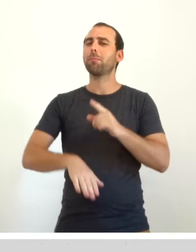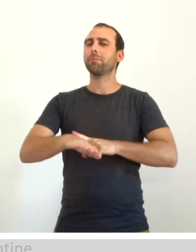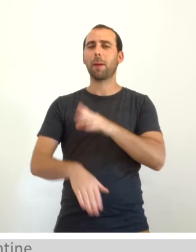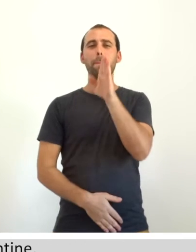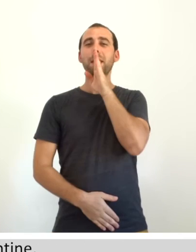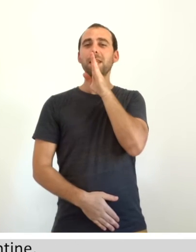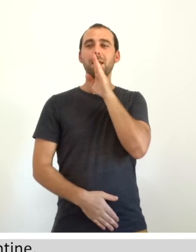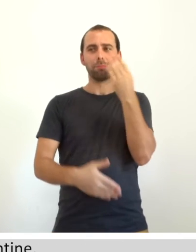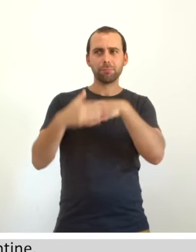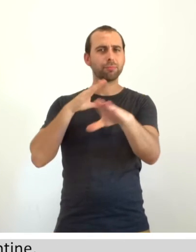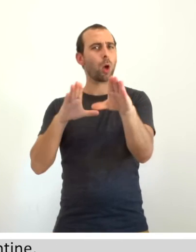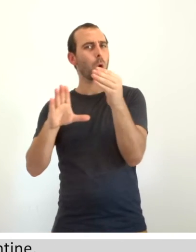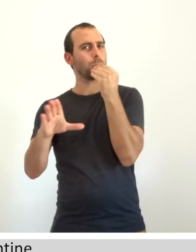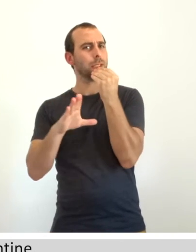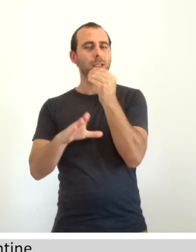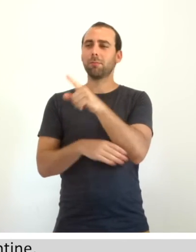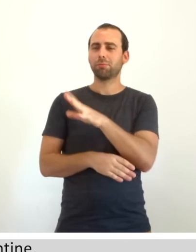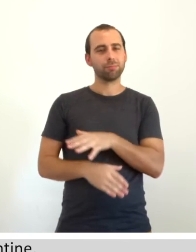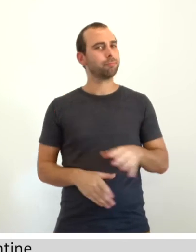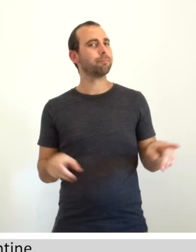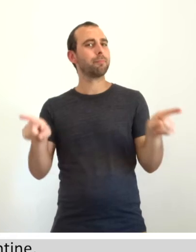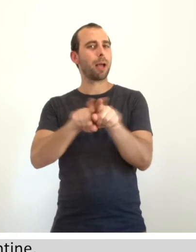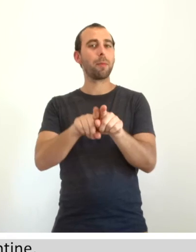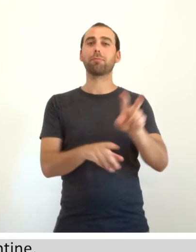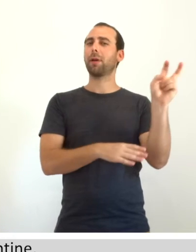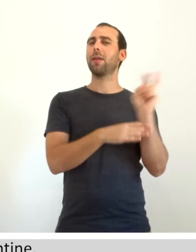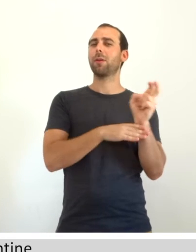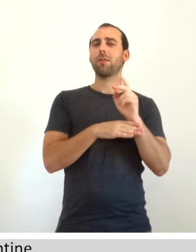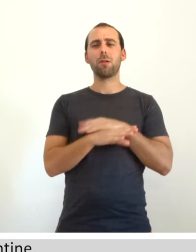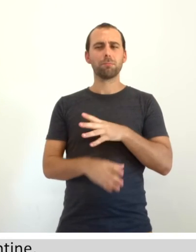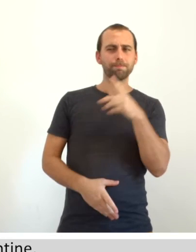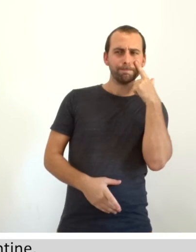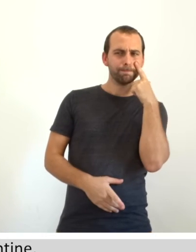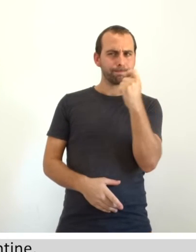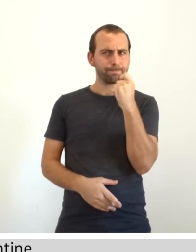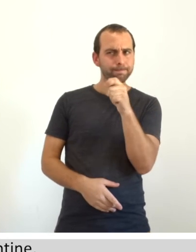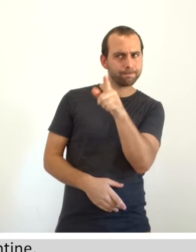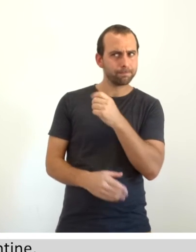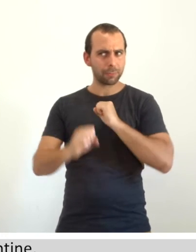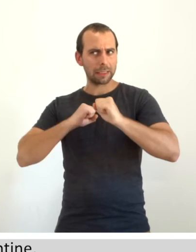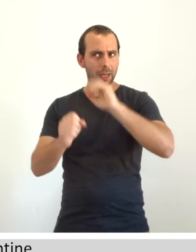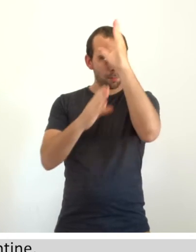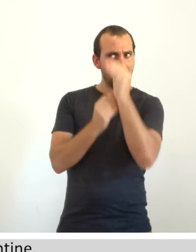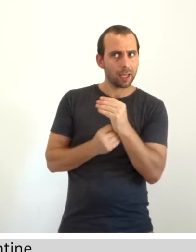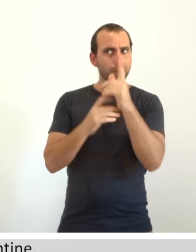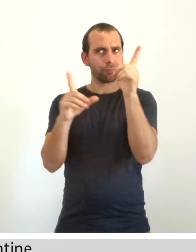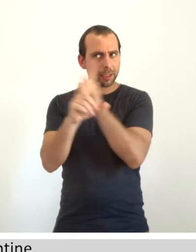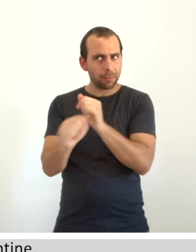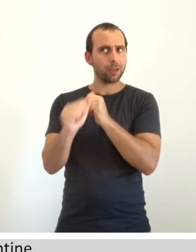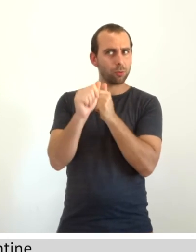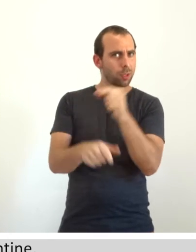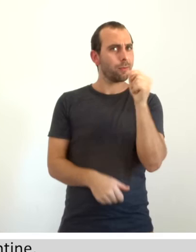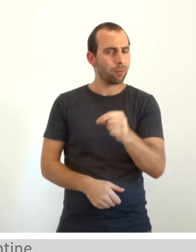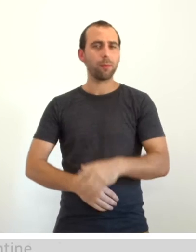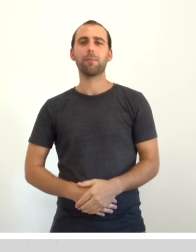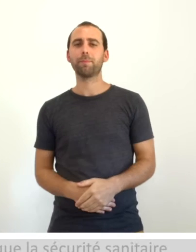est normal, ajoute-t-elle. À midi, même chose à la cantine, les éducateurs veillent à ce que les gestes barrières soient respectés.